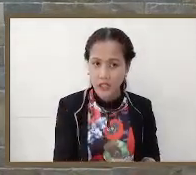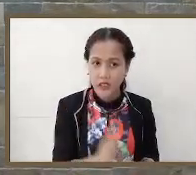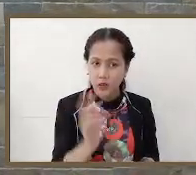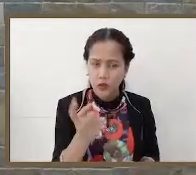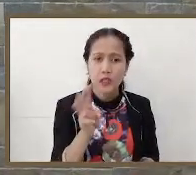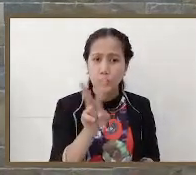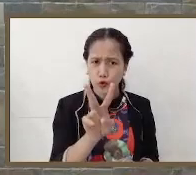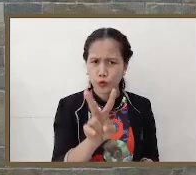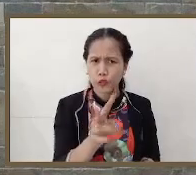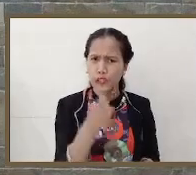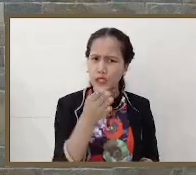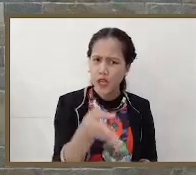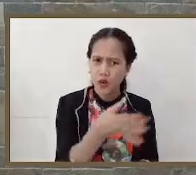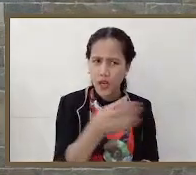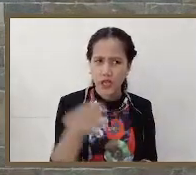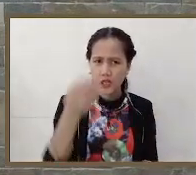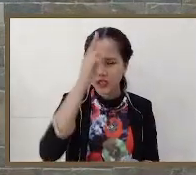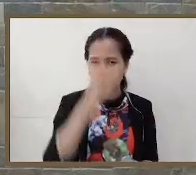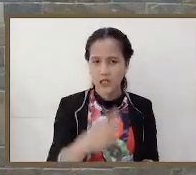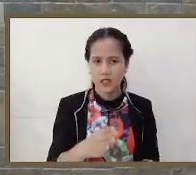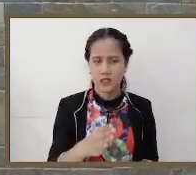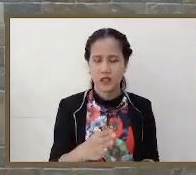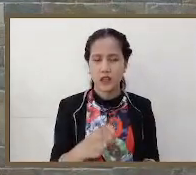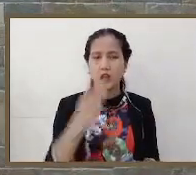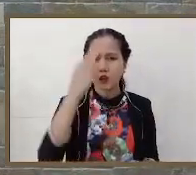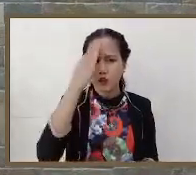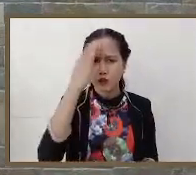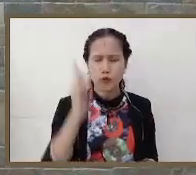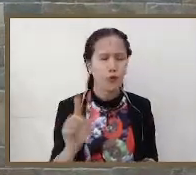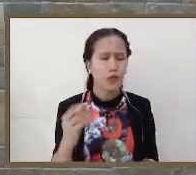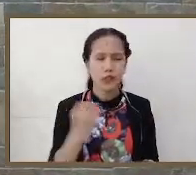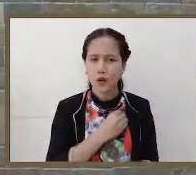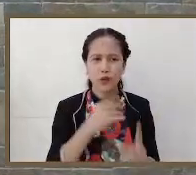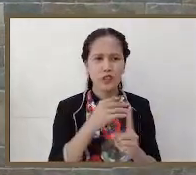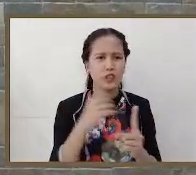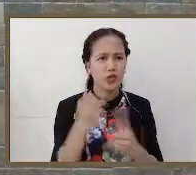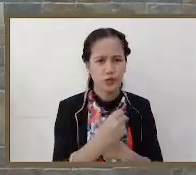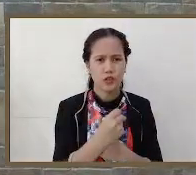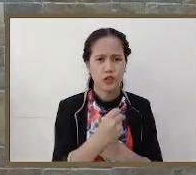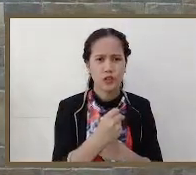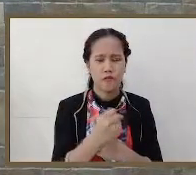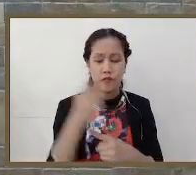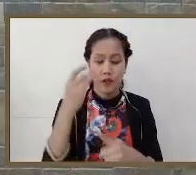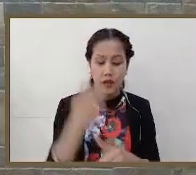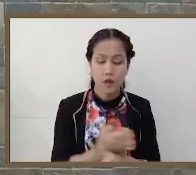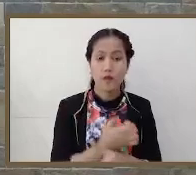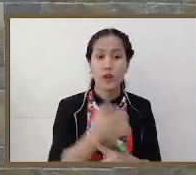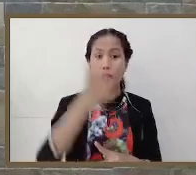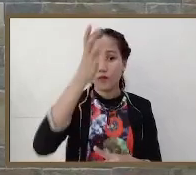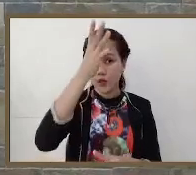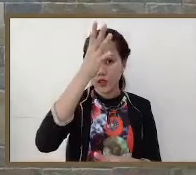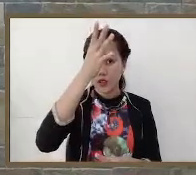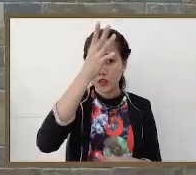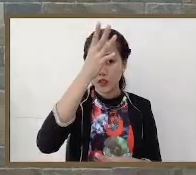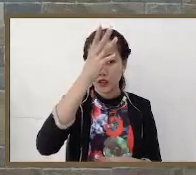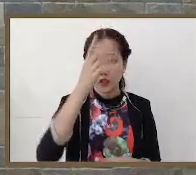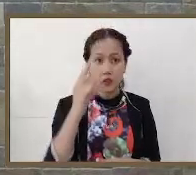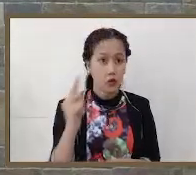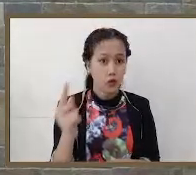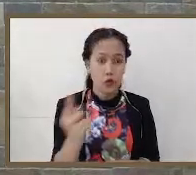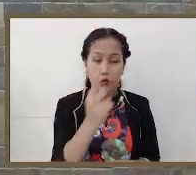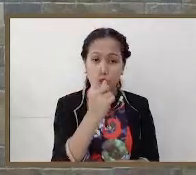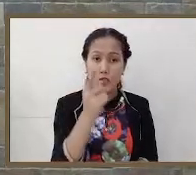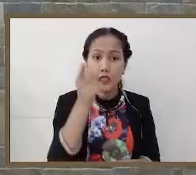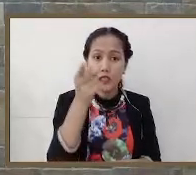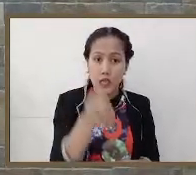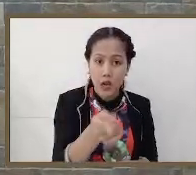dalawa ng Diyos ang nakakaalam ng sitwasyon po natin ngayon. Sa bawat fathers that are with us tonight, tayo lang dalawa ng Diyos ang nakakaalam. Sa